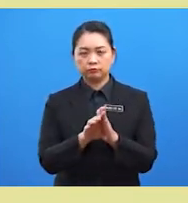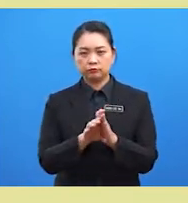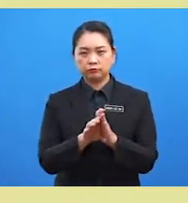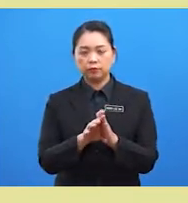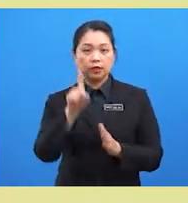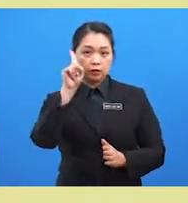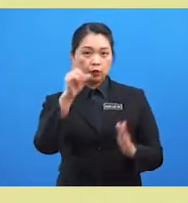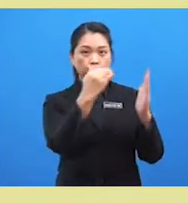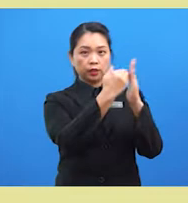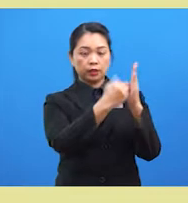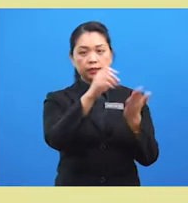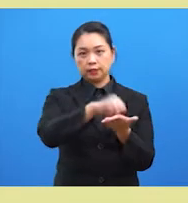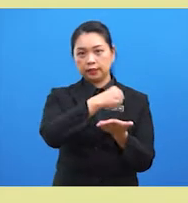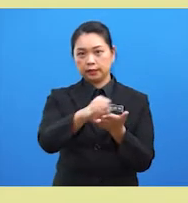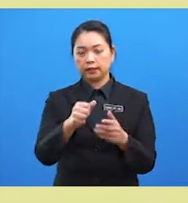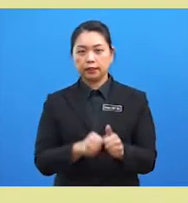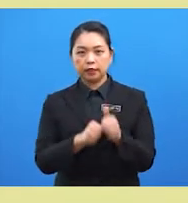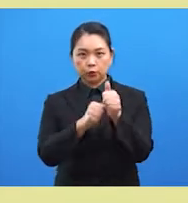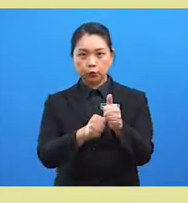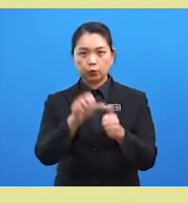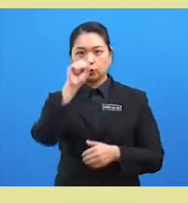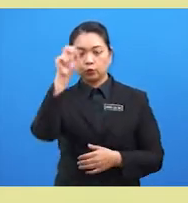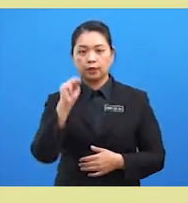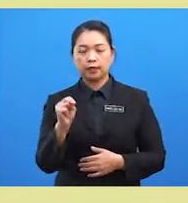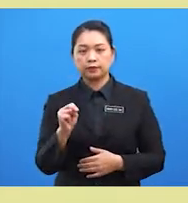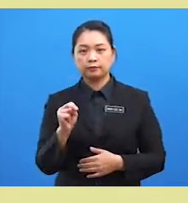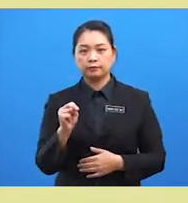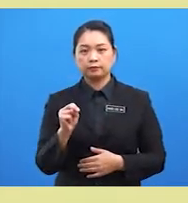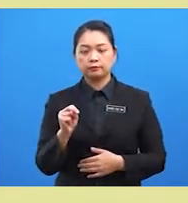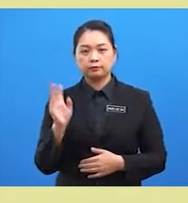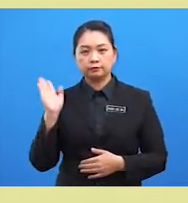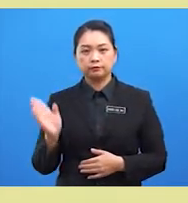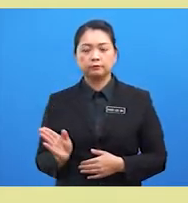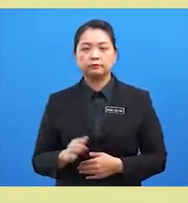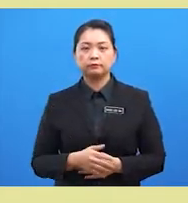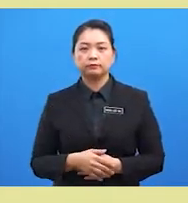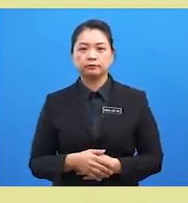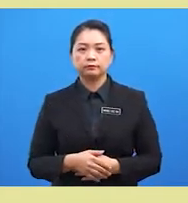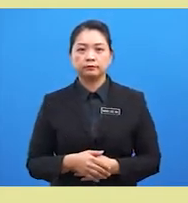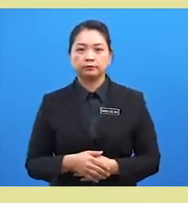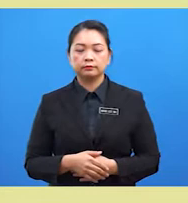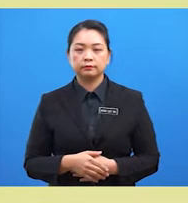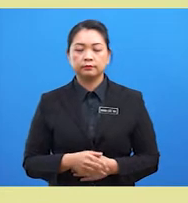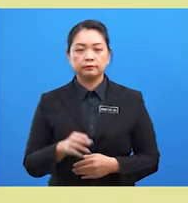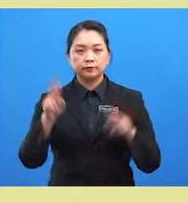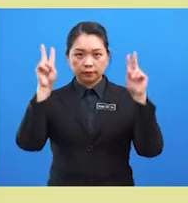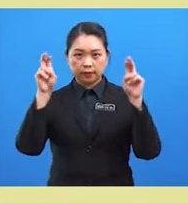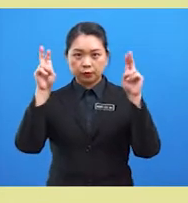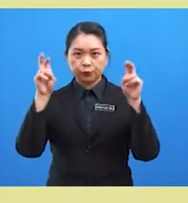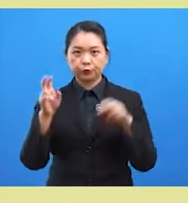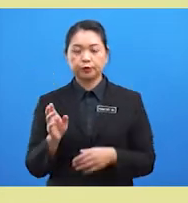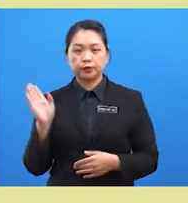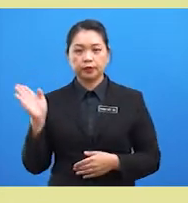serangkap syair berdasarkan soalan yang telah dikemukakan tadi. Tajuk